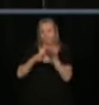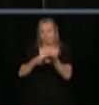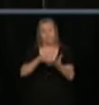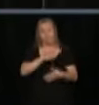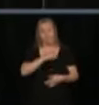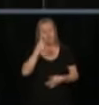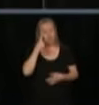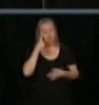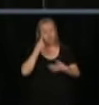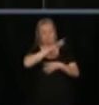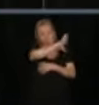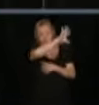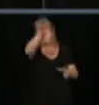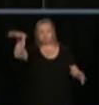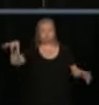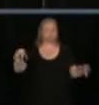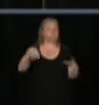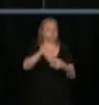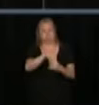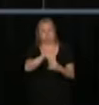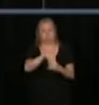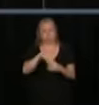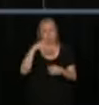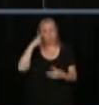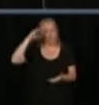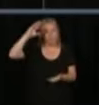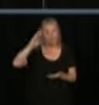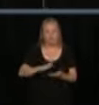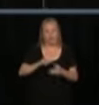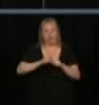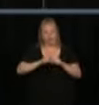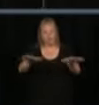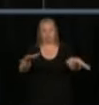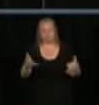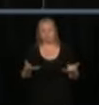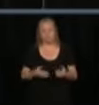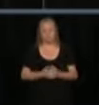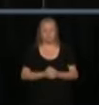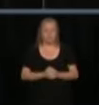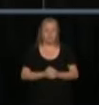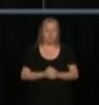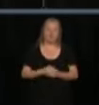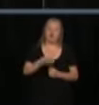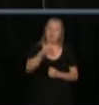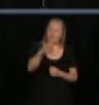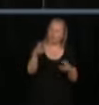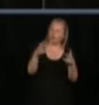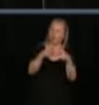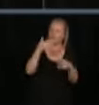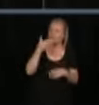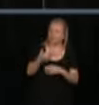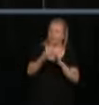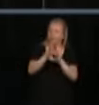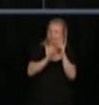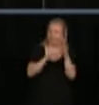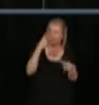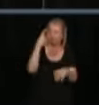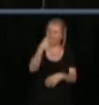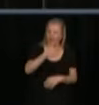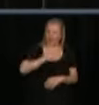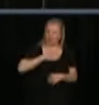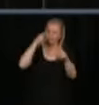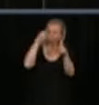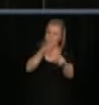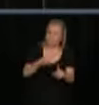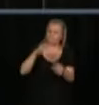Puis, on vous connaît aussi pour avoir des objectifs bien précis. Là. Vous la voulez quand, cette mesure-là, obligatoire dans le réseau? Votre date, c'est quoi? Je répète un peu ce